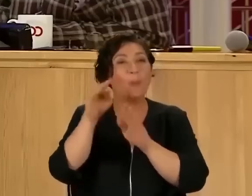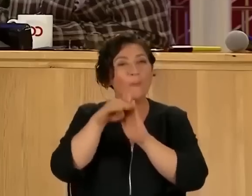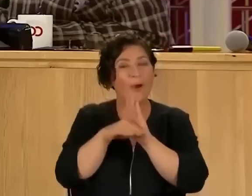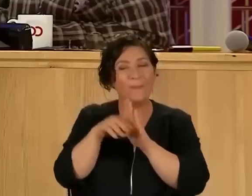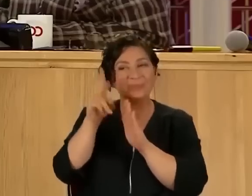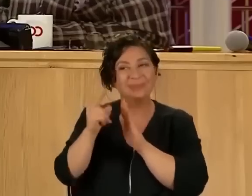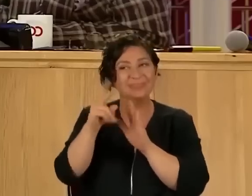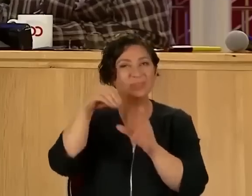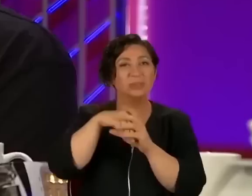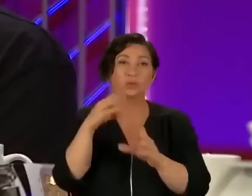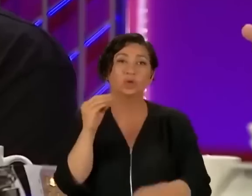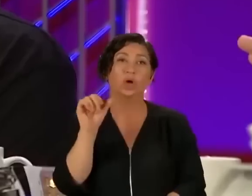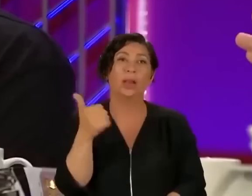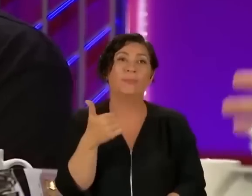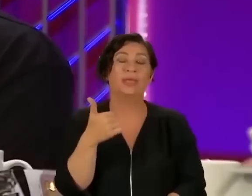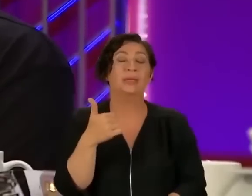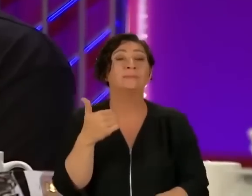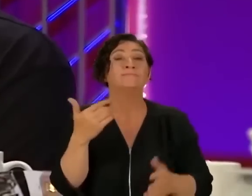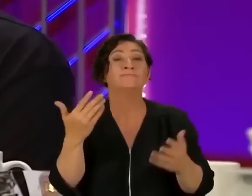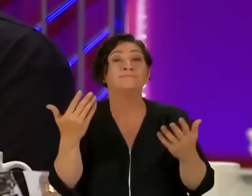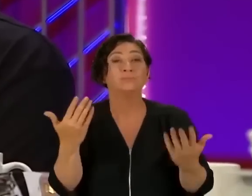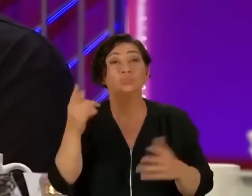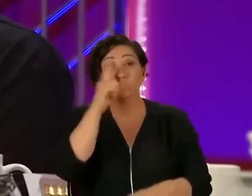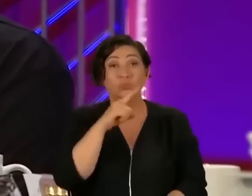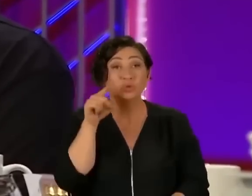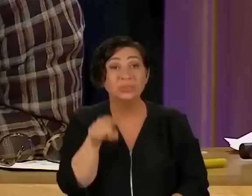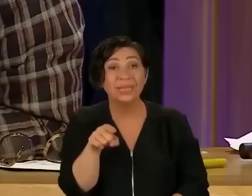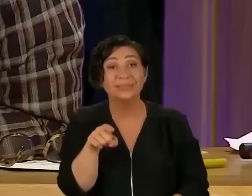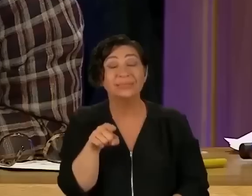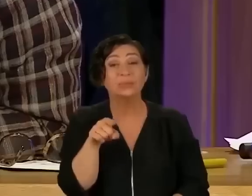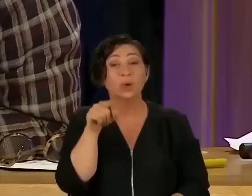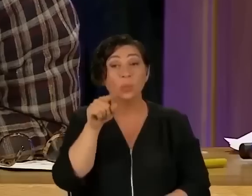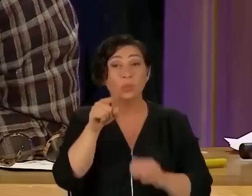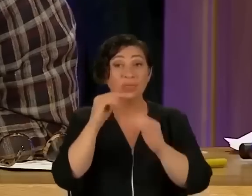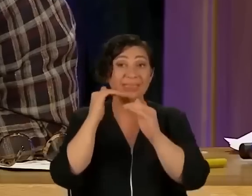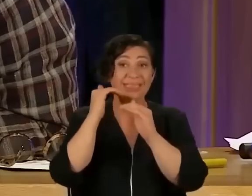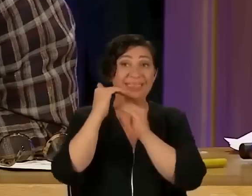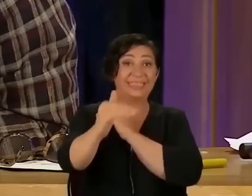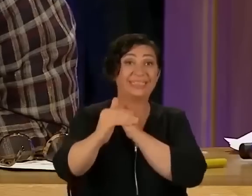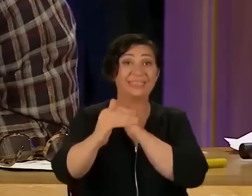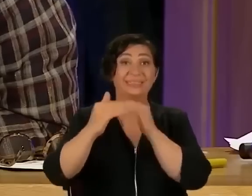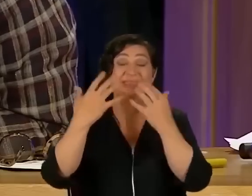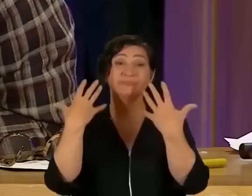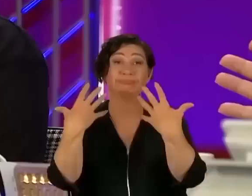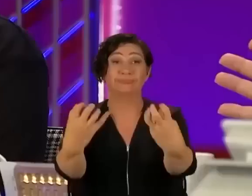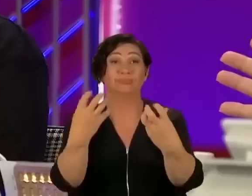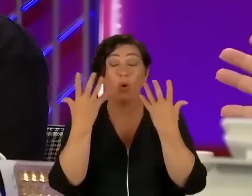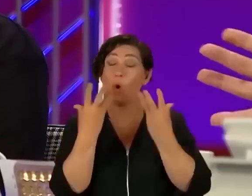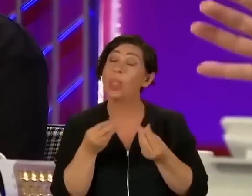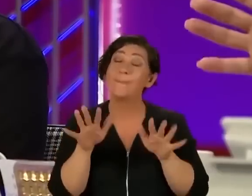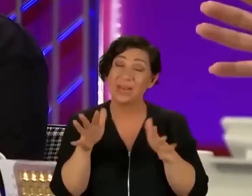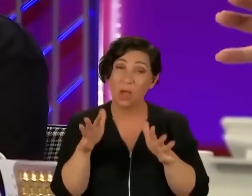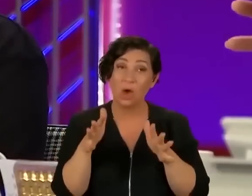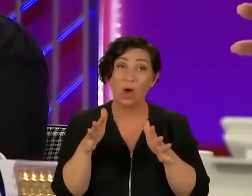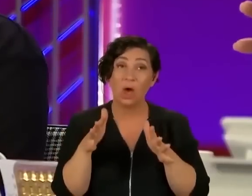yapanlardan çok daha önemli. Dolayısıyla evet. Aslında ve bu kitleselleşebiliyor.